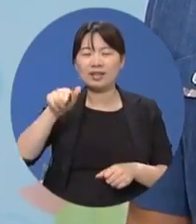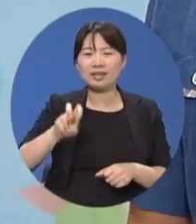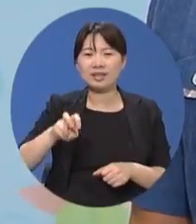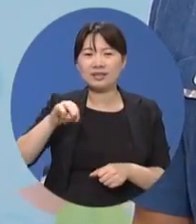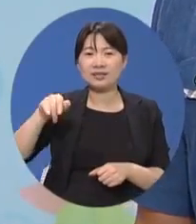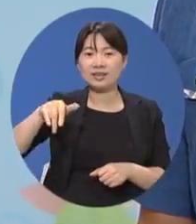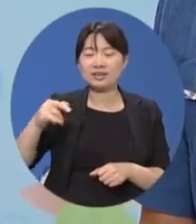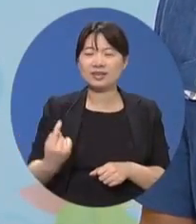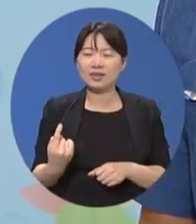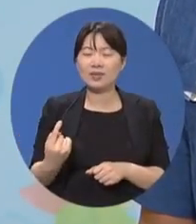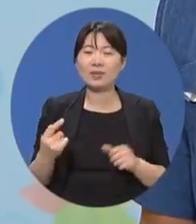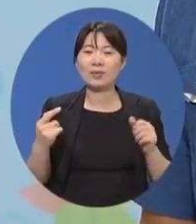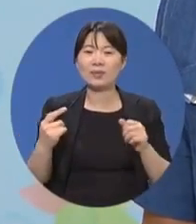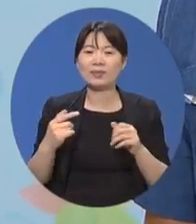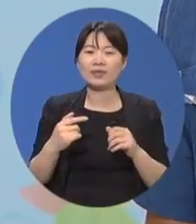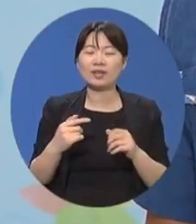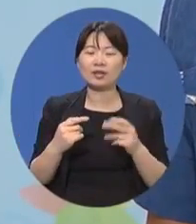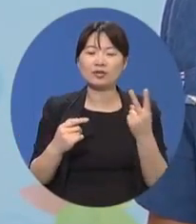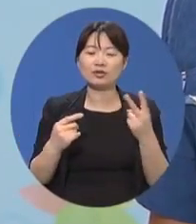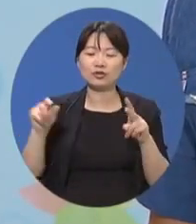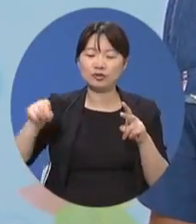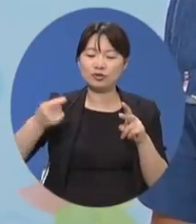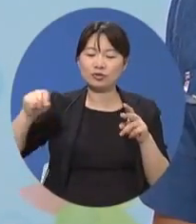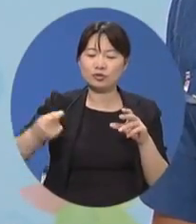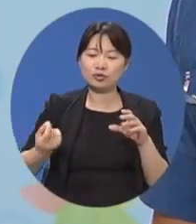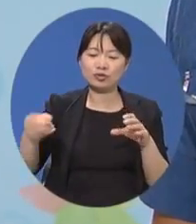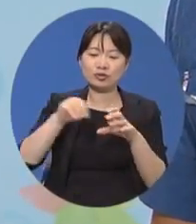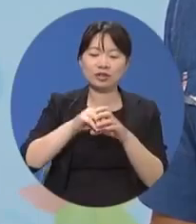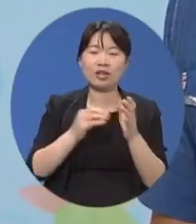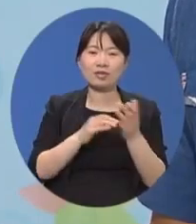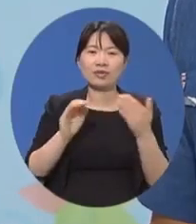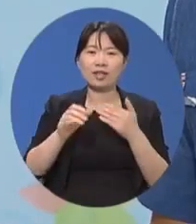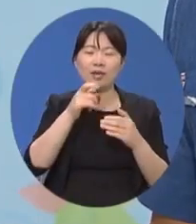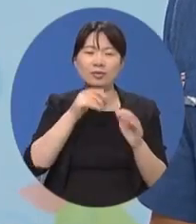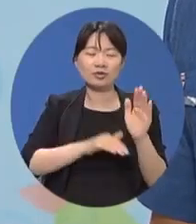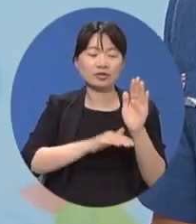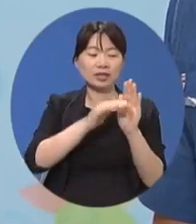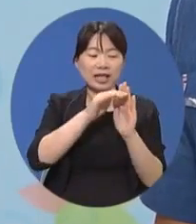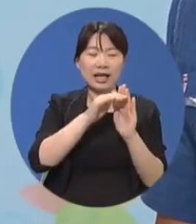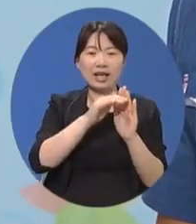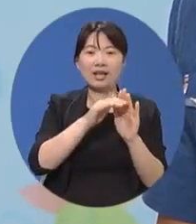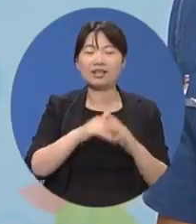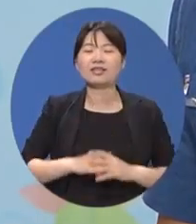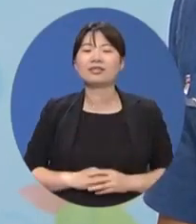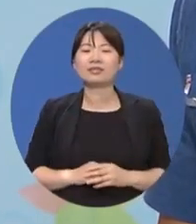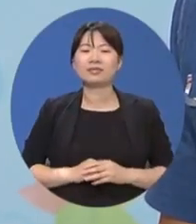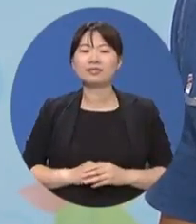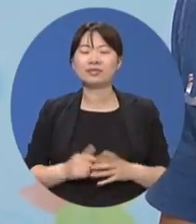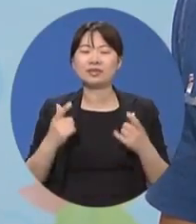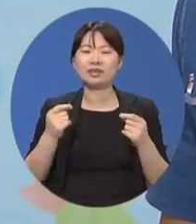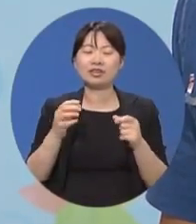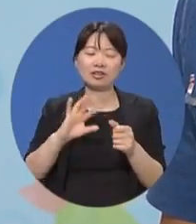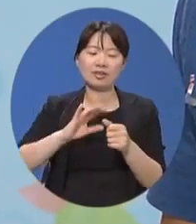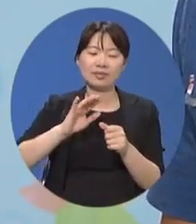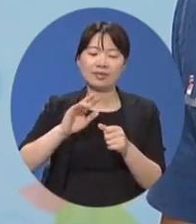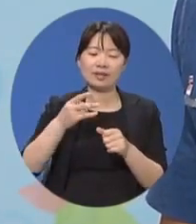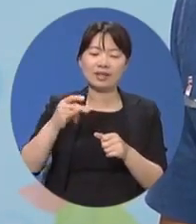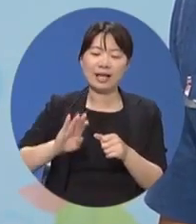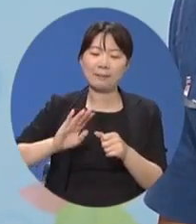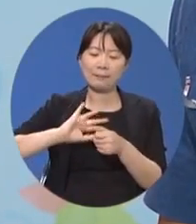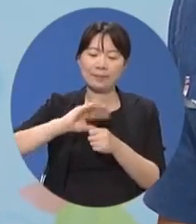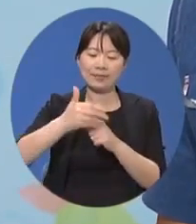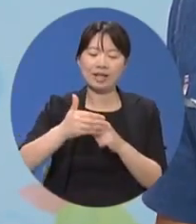집에나 이렇게 감식초 특훈 술 정도 넣어 주시고 유를 쭉 다 놔주세요 그리고 이렇게 내 쉰 다음에